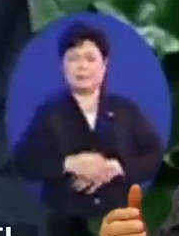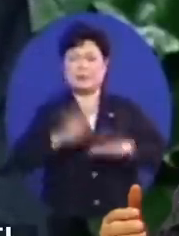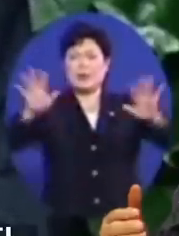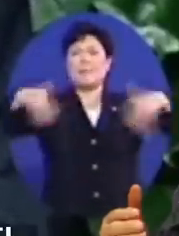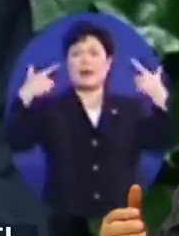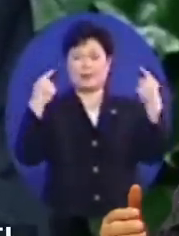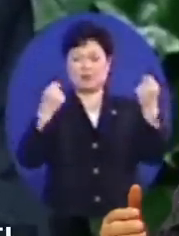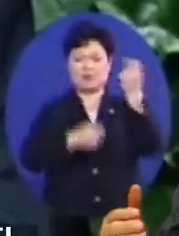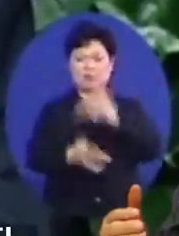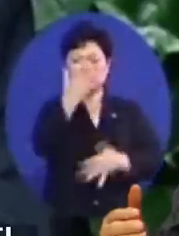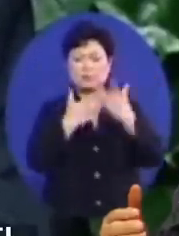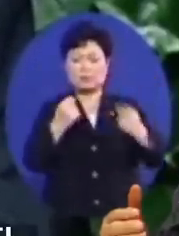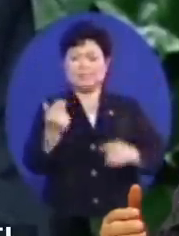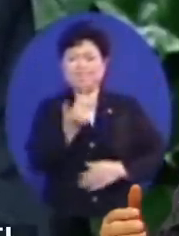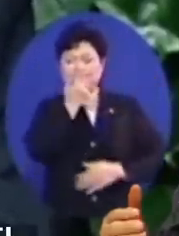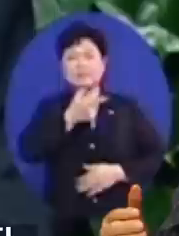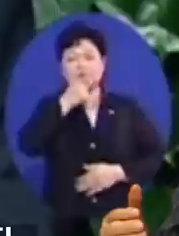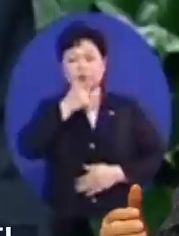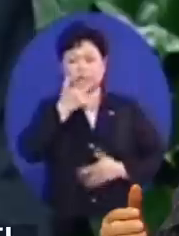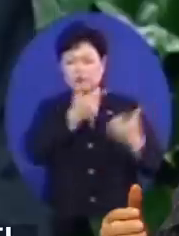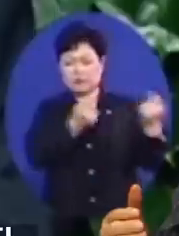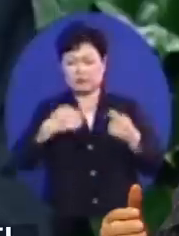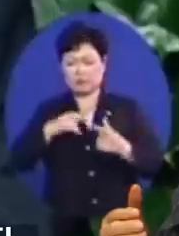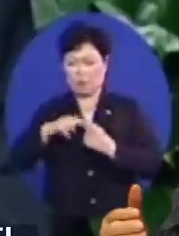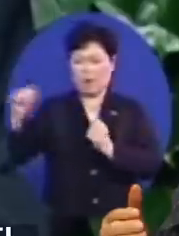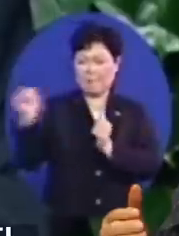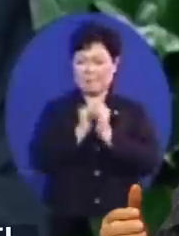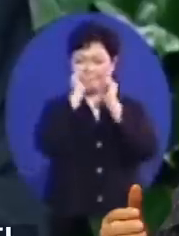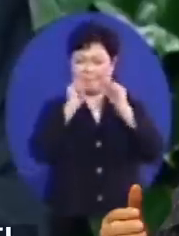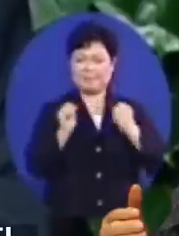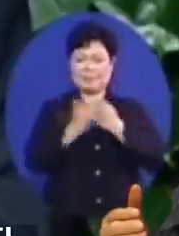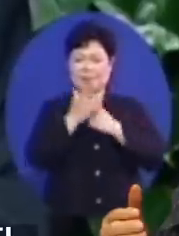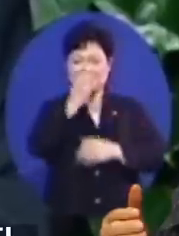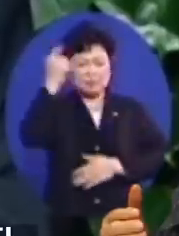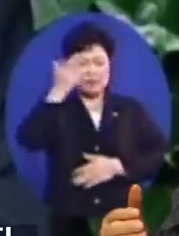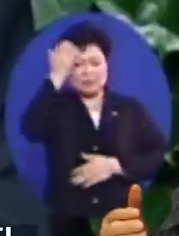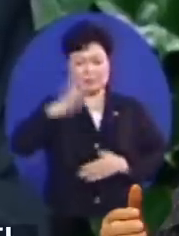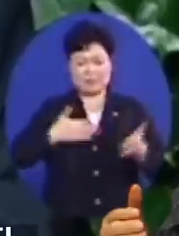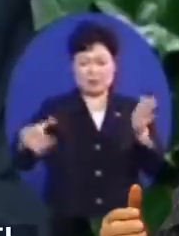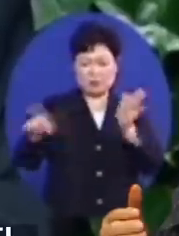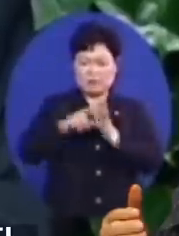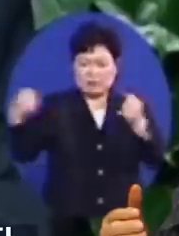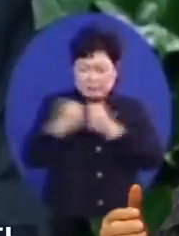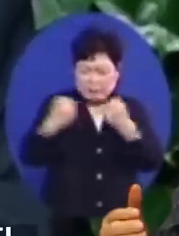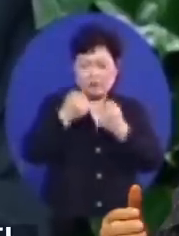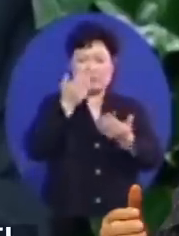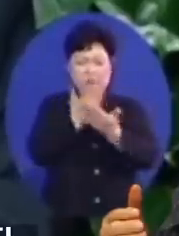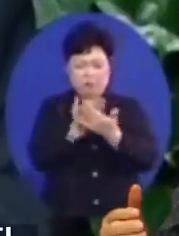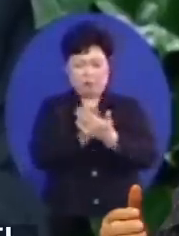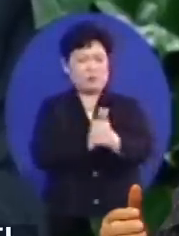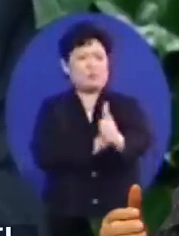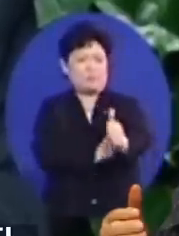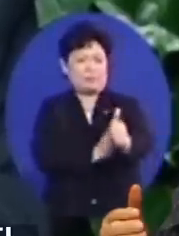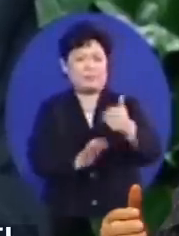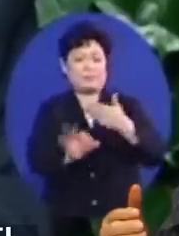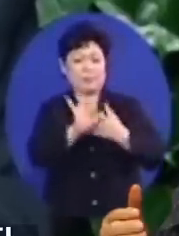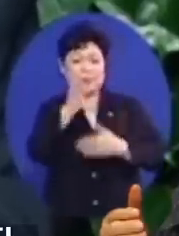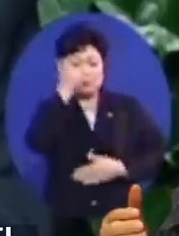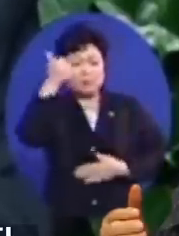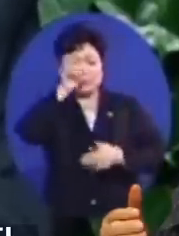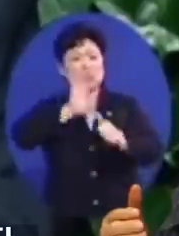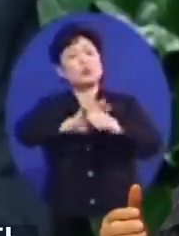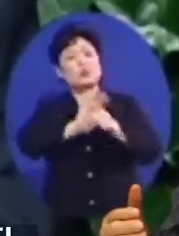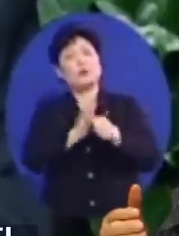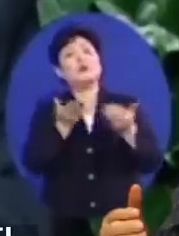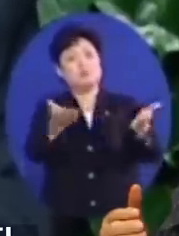바람같이 불같이 생수같이 저와 같이 계시니 성령님이 나를 위해서 싸워주십시오. 그러면 성령님이 역사하는